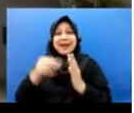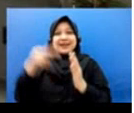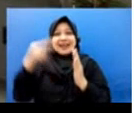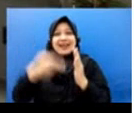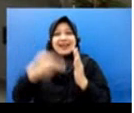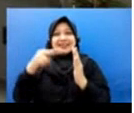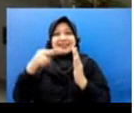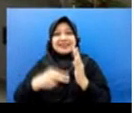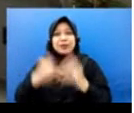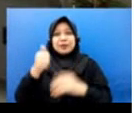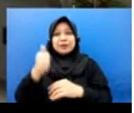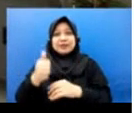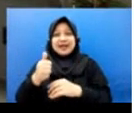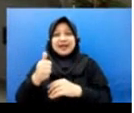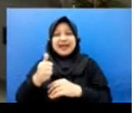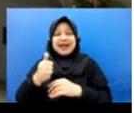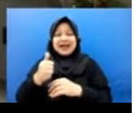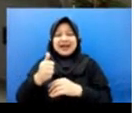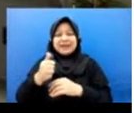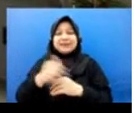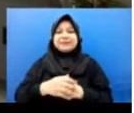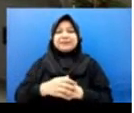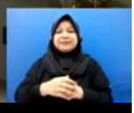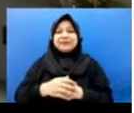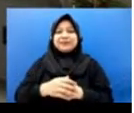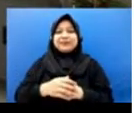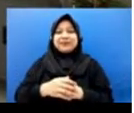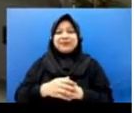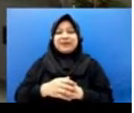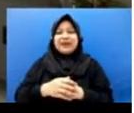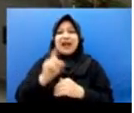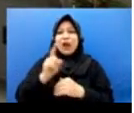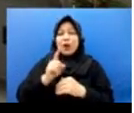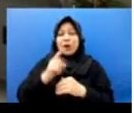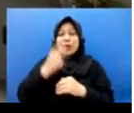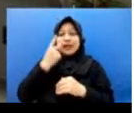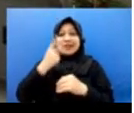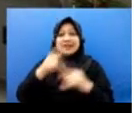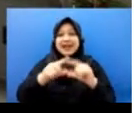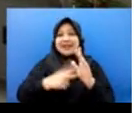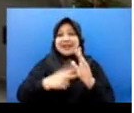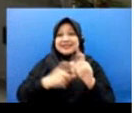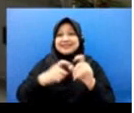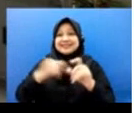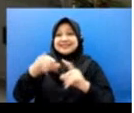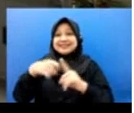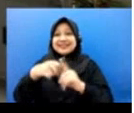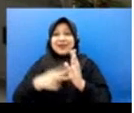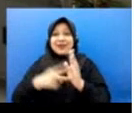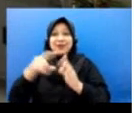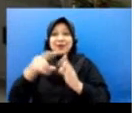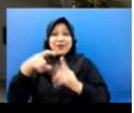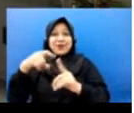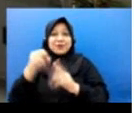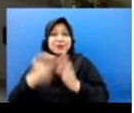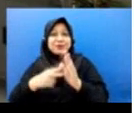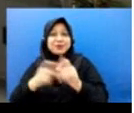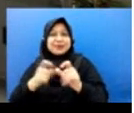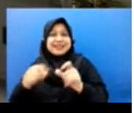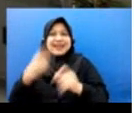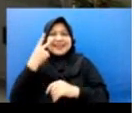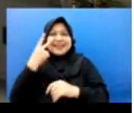sesi asinkronus Bapak dan Ibu, tapi kalau ngelihat di asinkronus tidak bisa ikutan kuis yang tadi saya sudah gelar beberapa